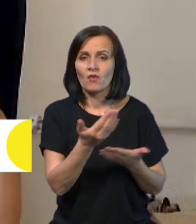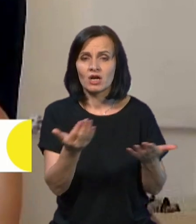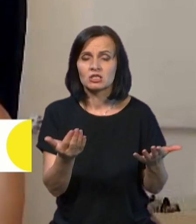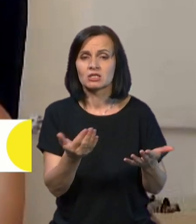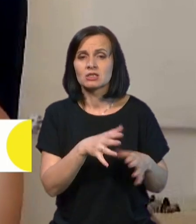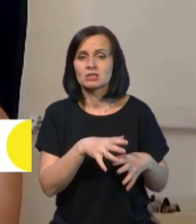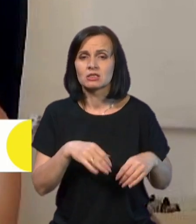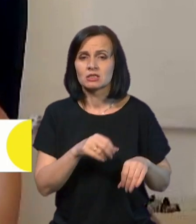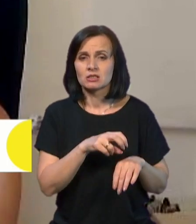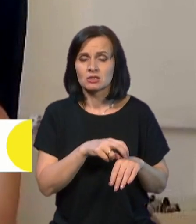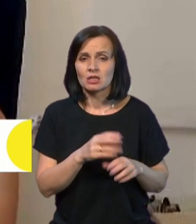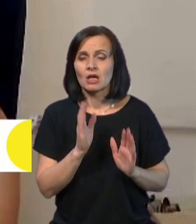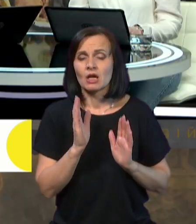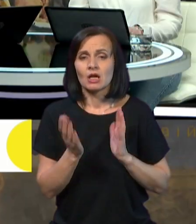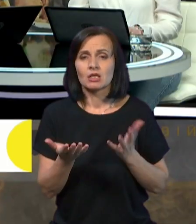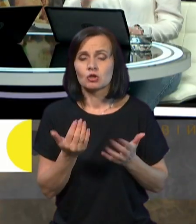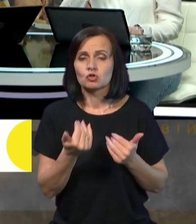перевірки тиску?